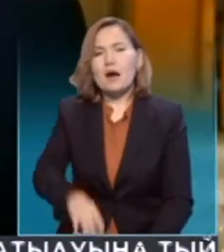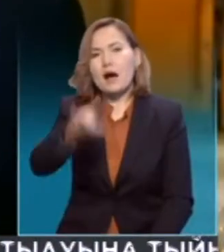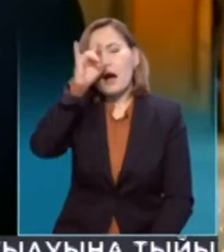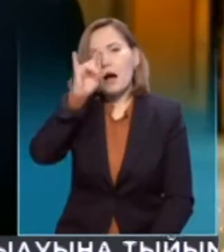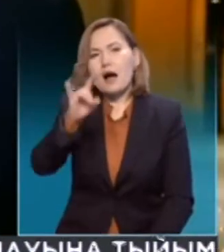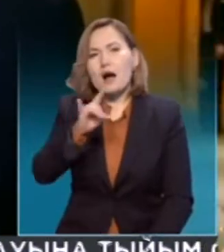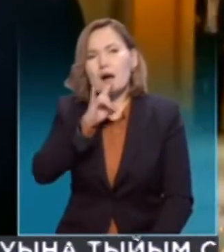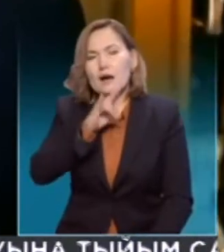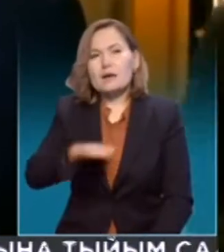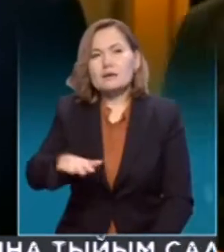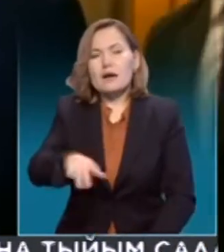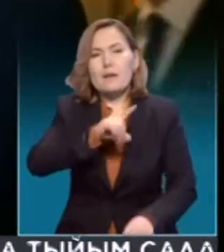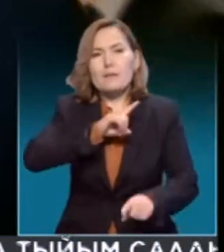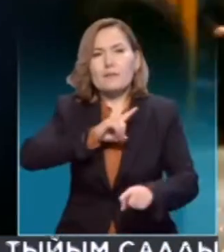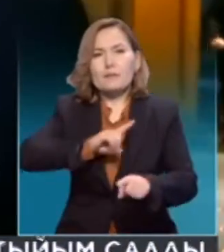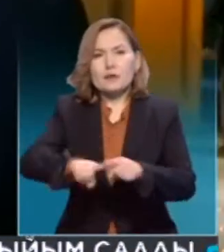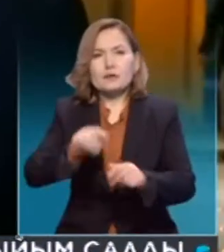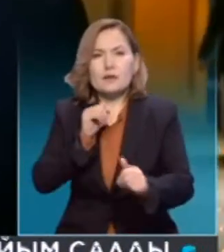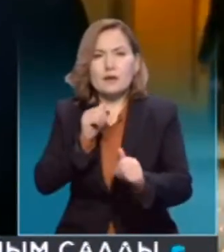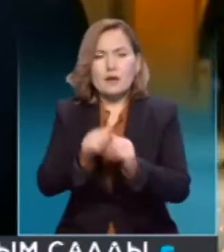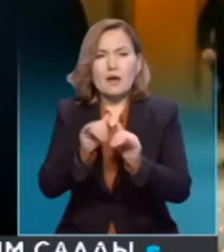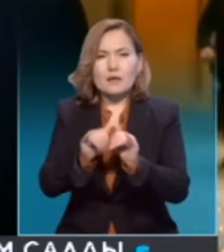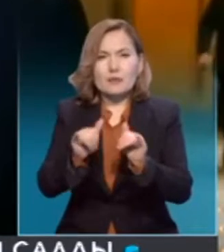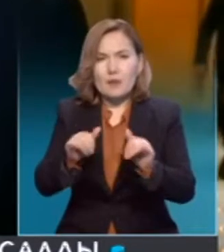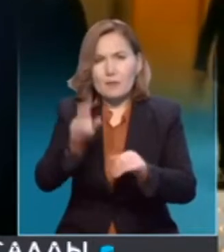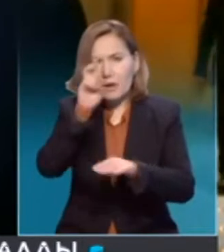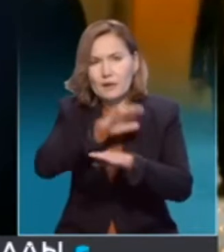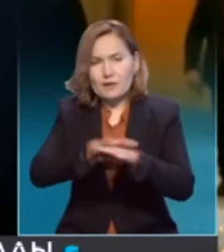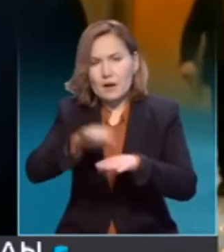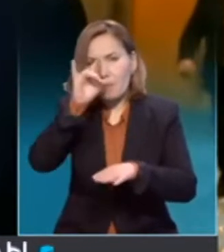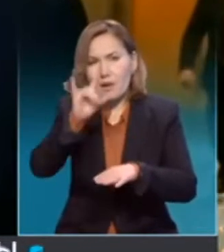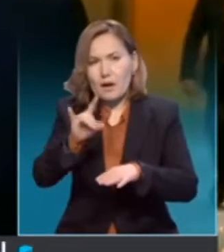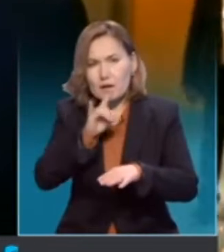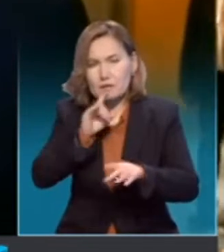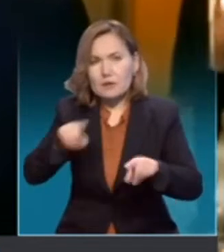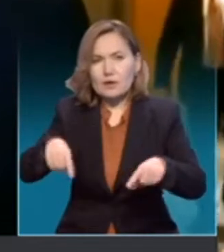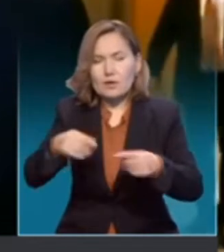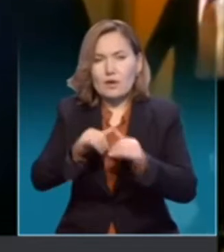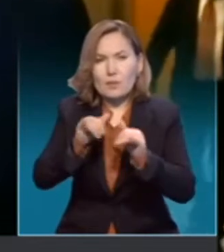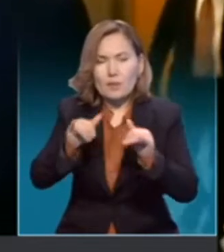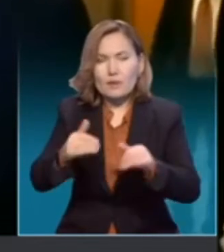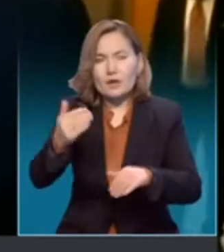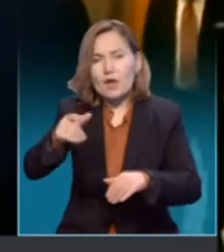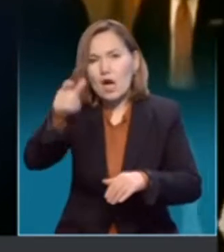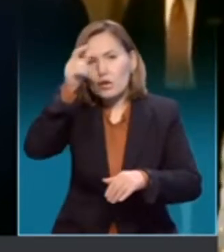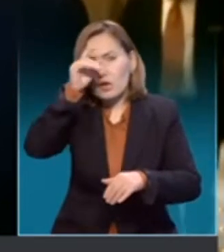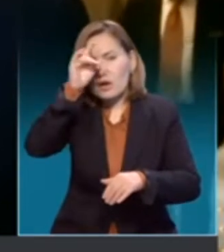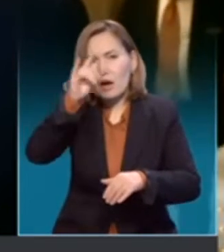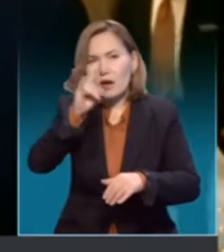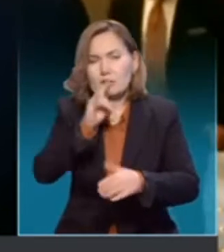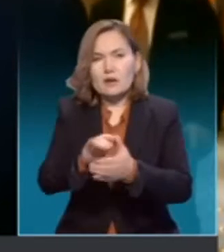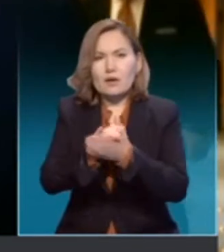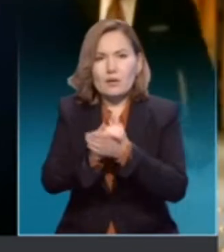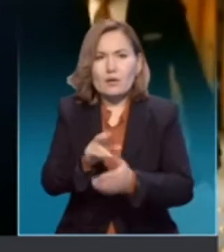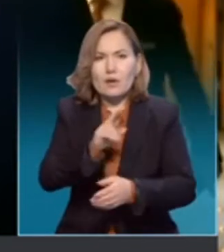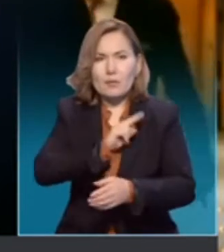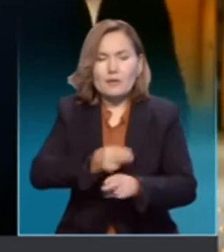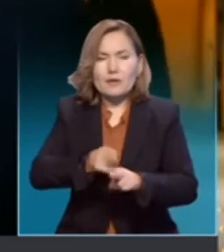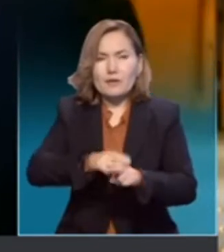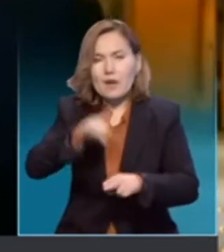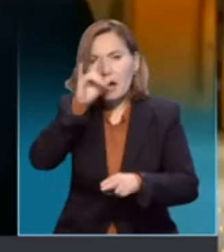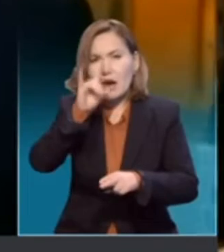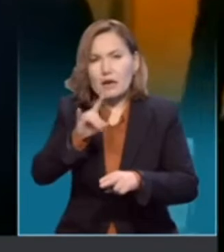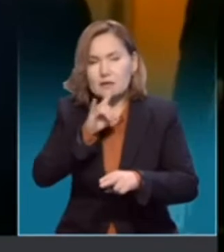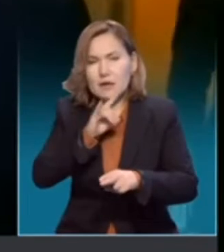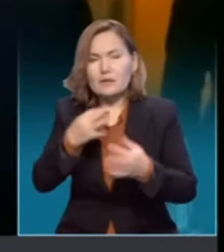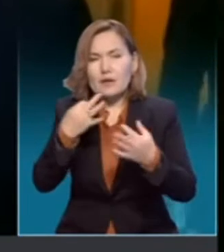Қазақстан аймақтағы ең жылдам дамып келе жатқан ел, өзіне ғана тән ерекшеліктермен өзгелерге үлгі болған түркі әлемдегі негізгі мемлекеттердің бірі. Қазақстан халқының азат